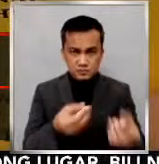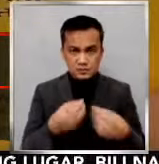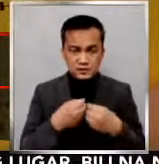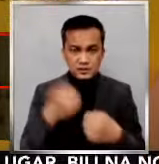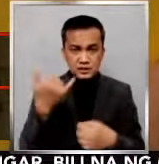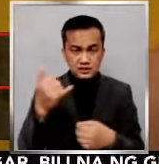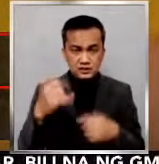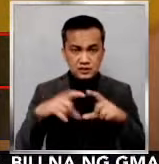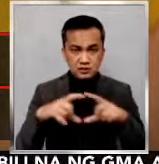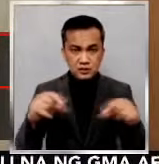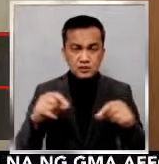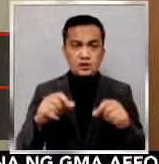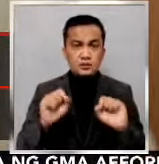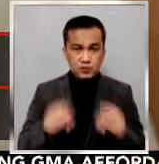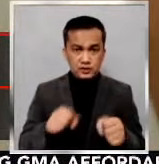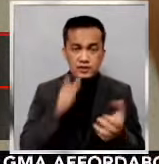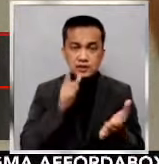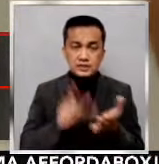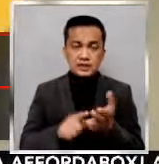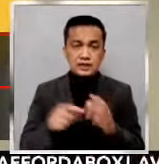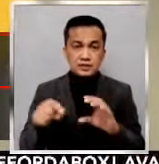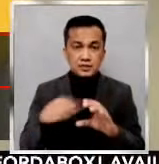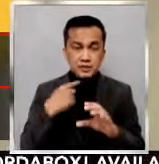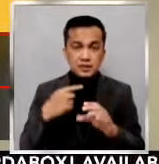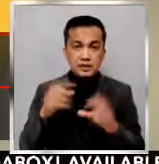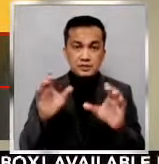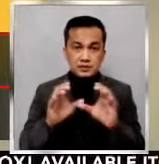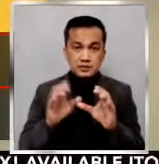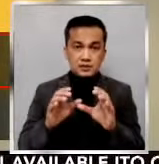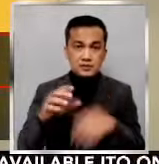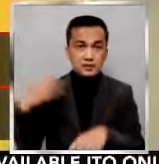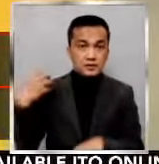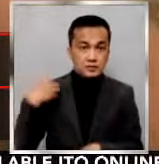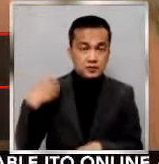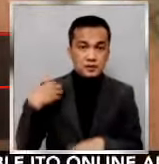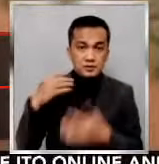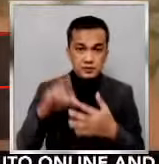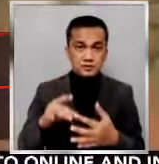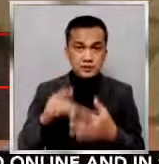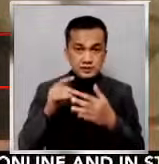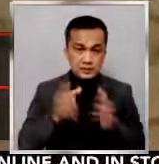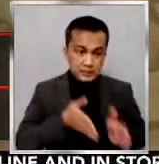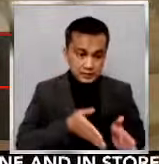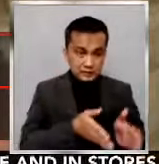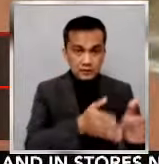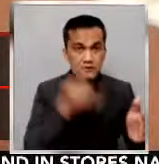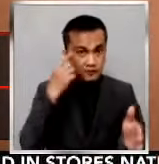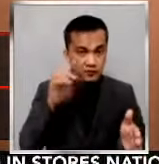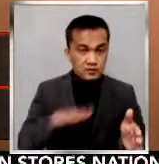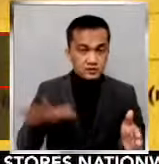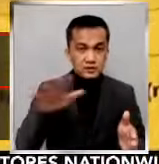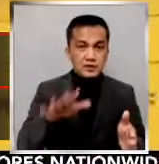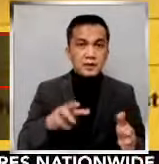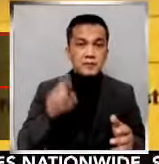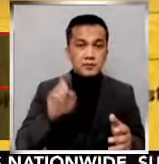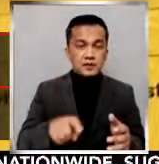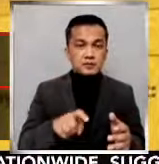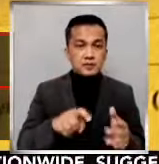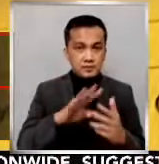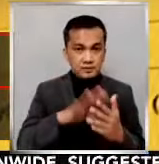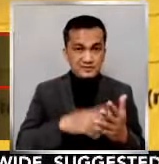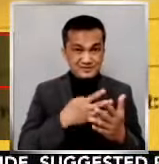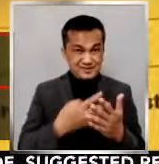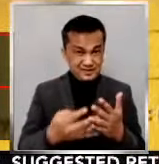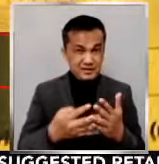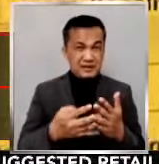o certification ng employer. May special lane na rin para sa kanila. Kailangan magpabook ng schedule online ang lahat. Pero